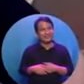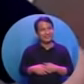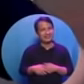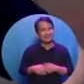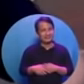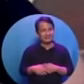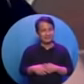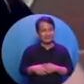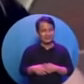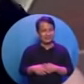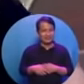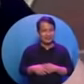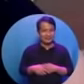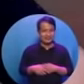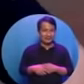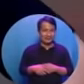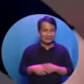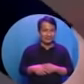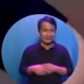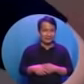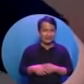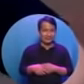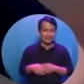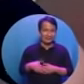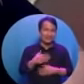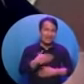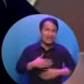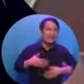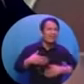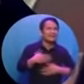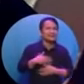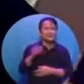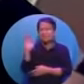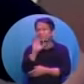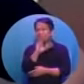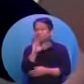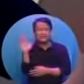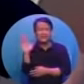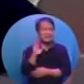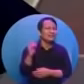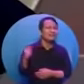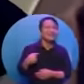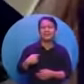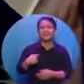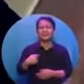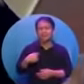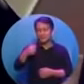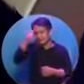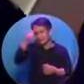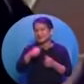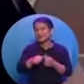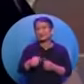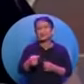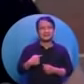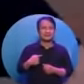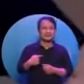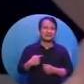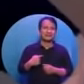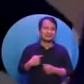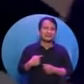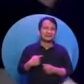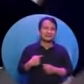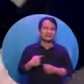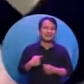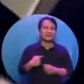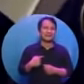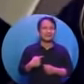Sana'ng iyong Pasko ay maalala mo pa rin ako. Halapa!